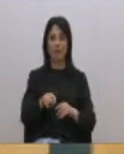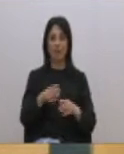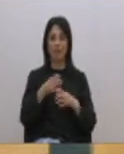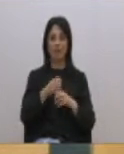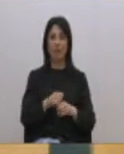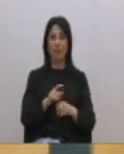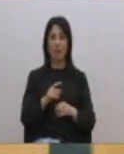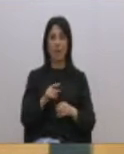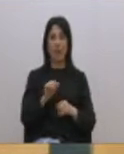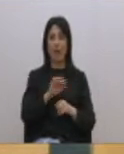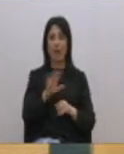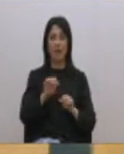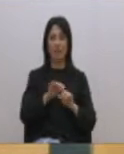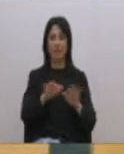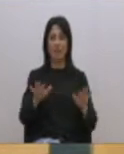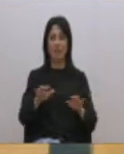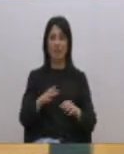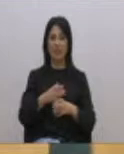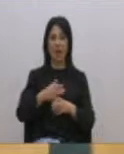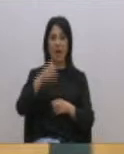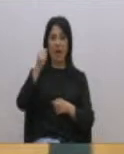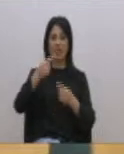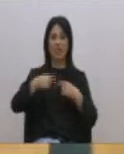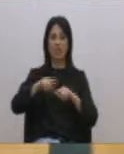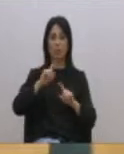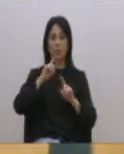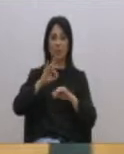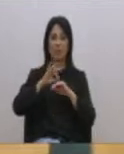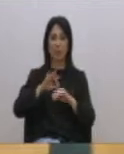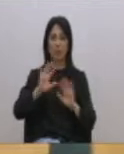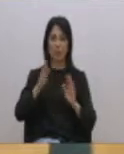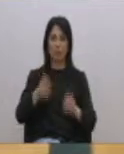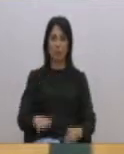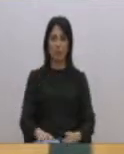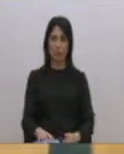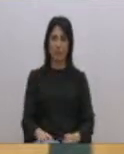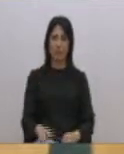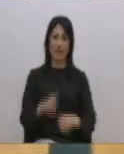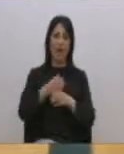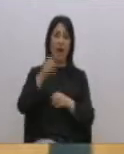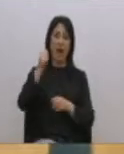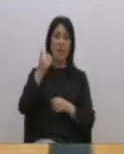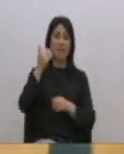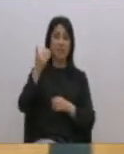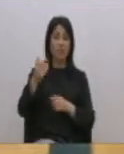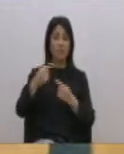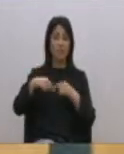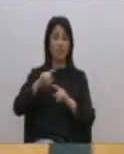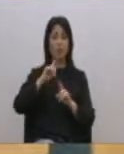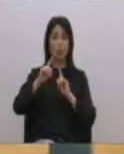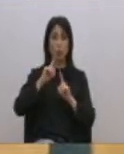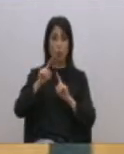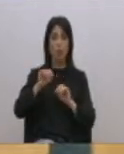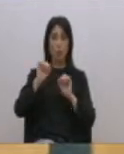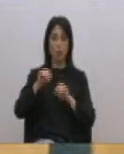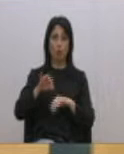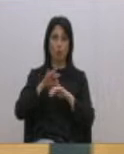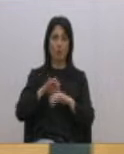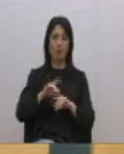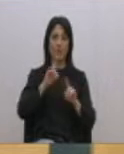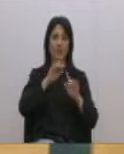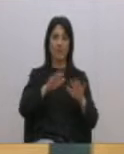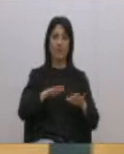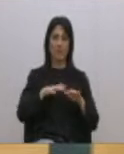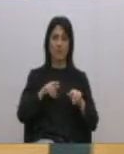șezgudo arceldeba, hazinata sapcio stomis gamartișent hoaș. Am hazinata sapcio stoma, gamartua